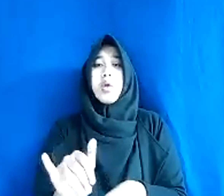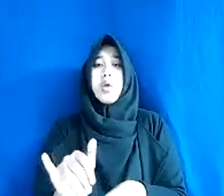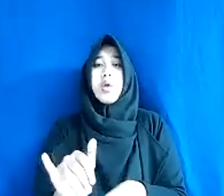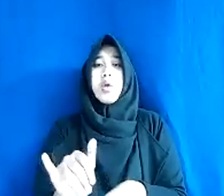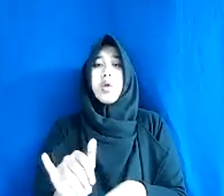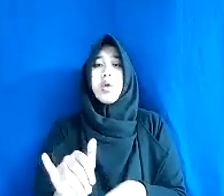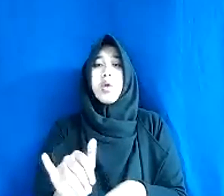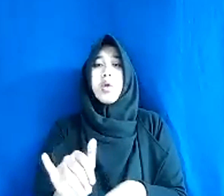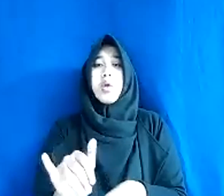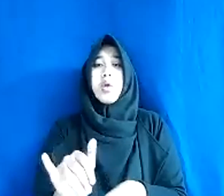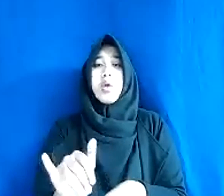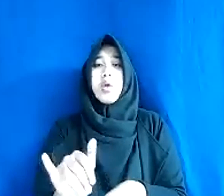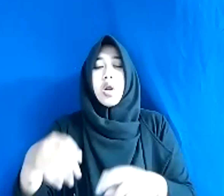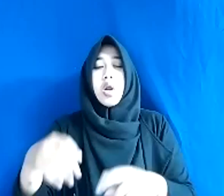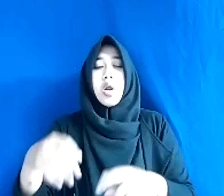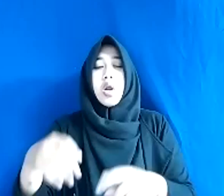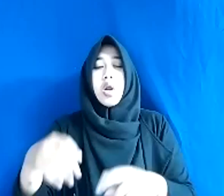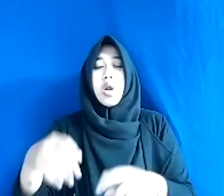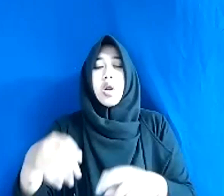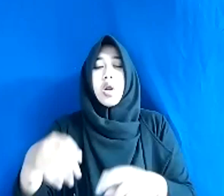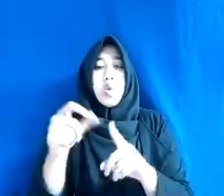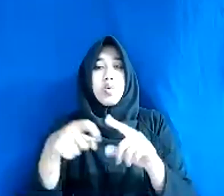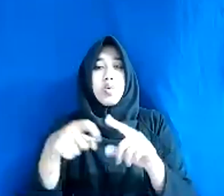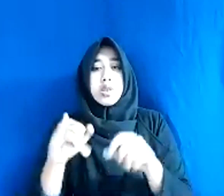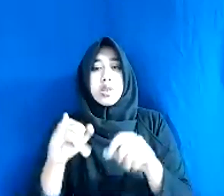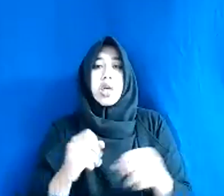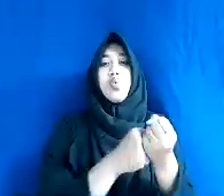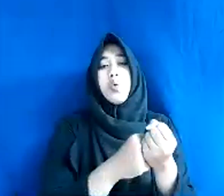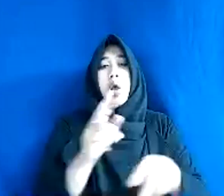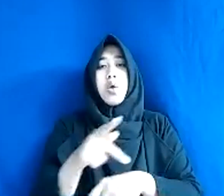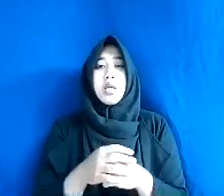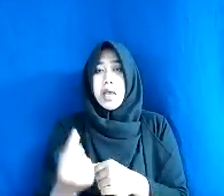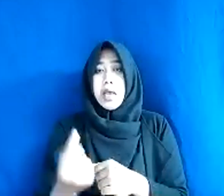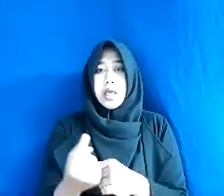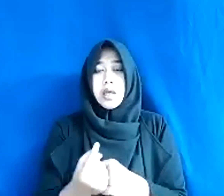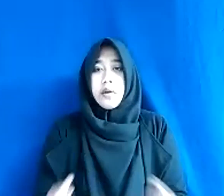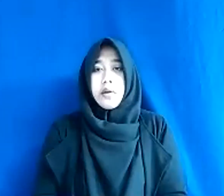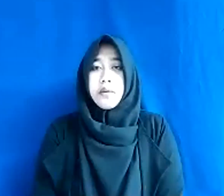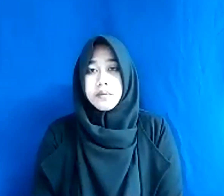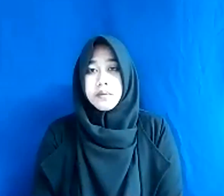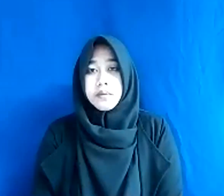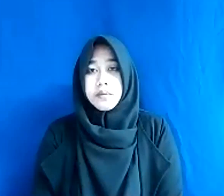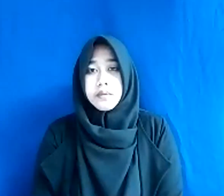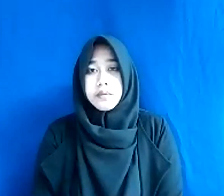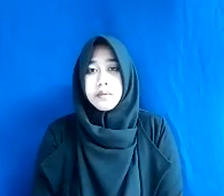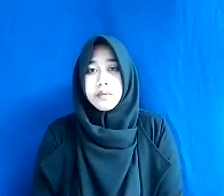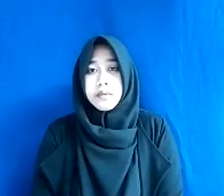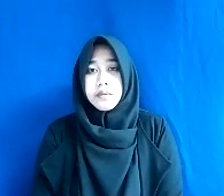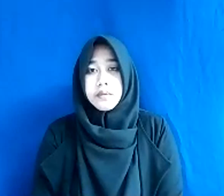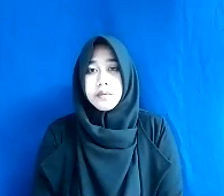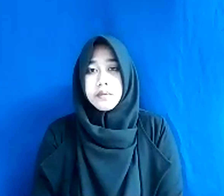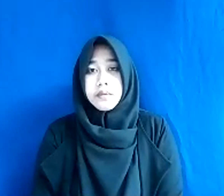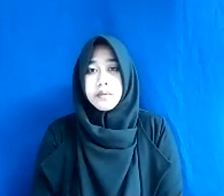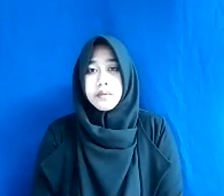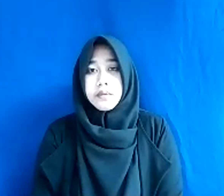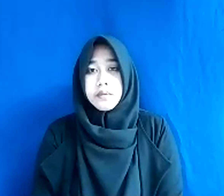maka tentu yang ada itu ya kebanyakan hampir 90% lebih itu gandum. Nah, ini